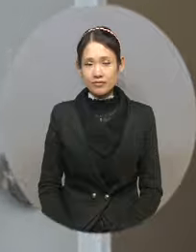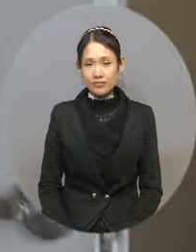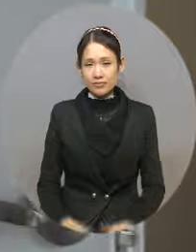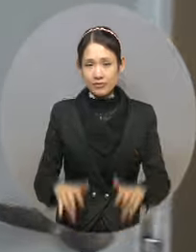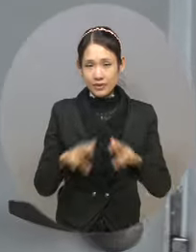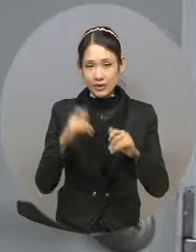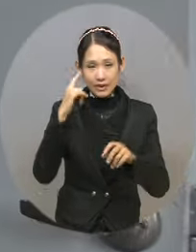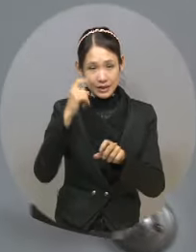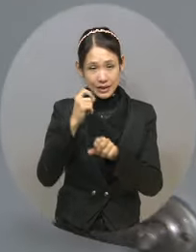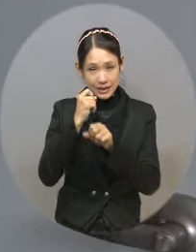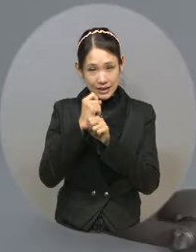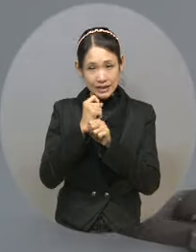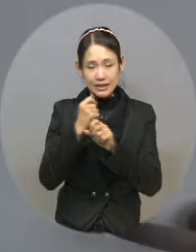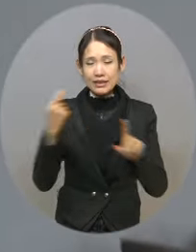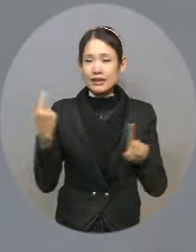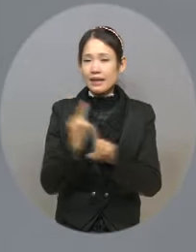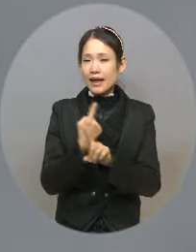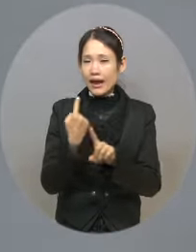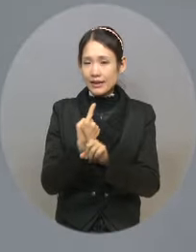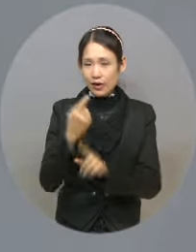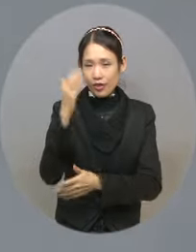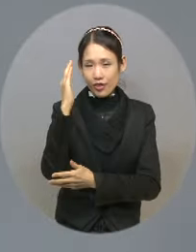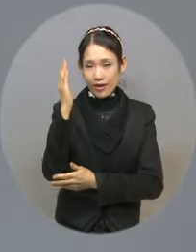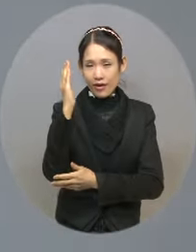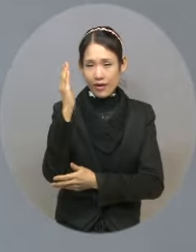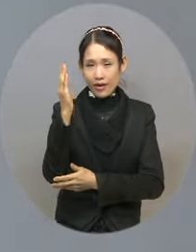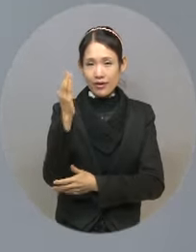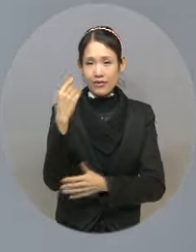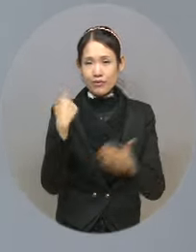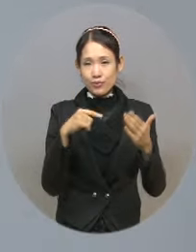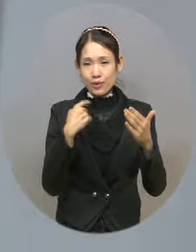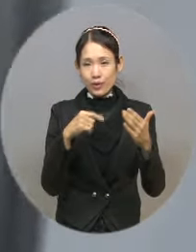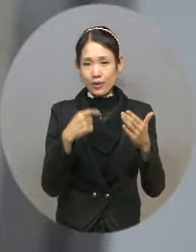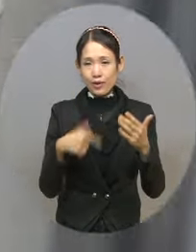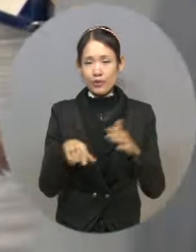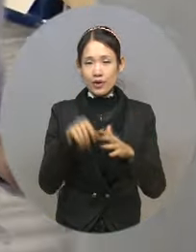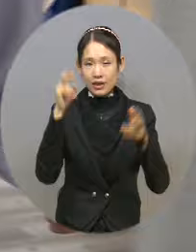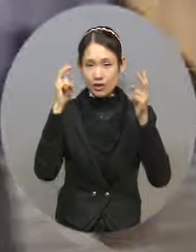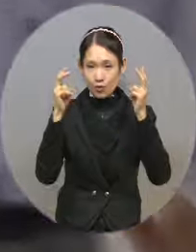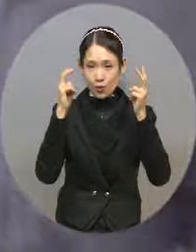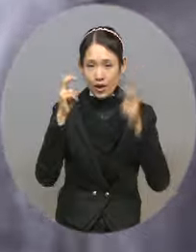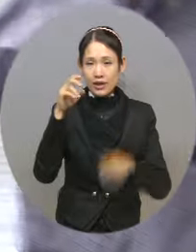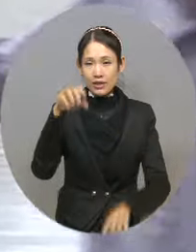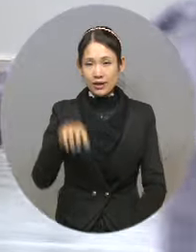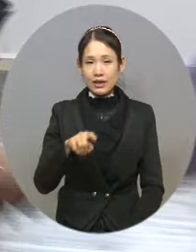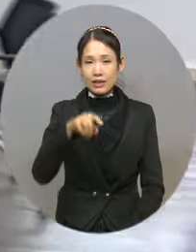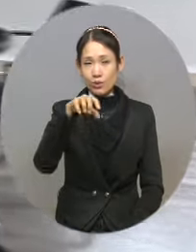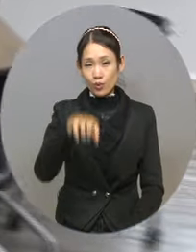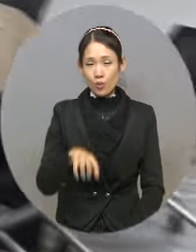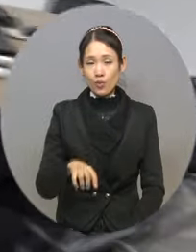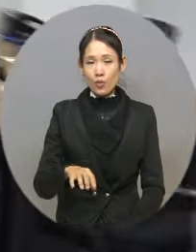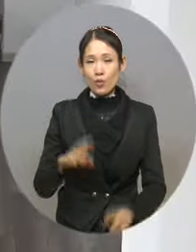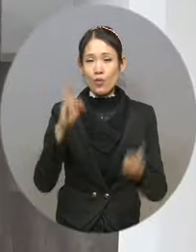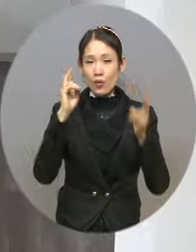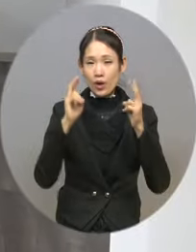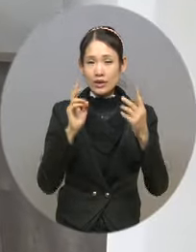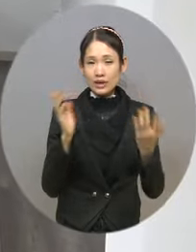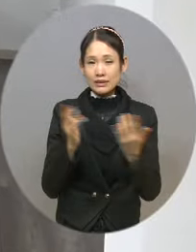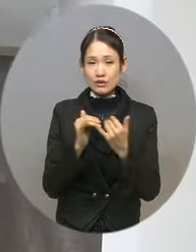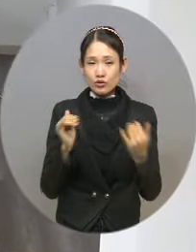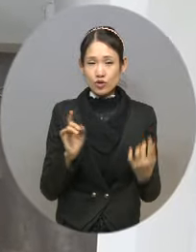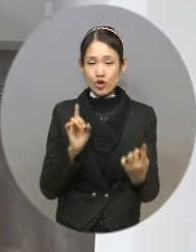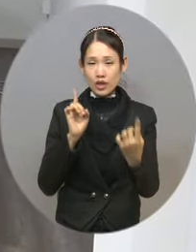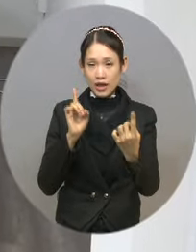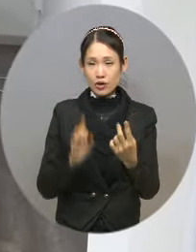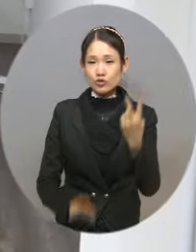장애인 시계선 강의를 하기 위해 도착한 성남의 한 회사. 이곳에서 오늘 회사 직원들을 대상으로 두